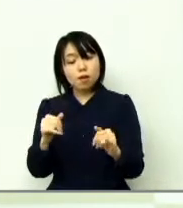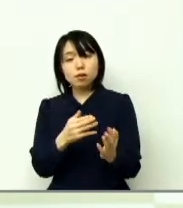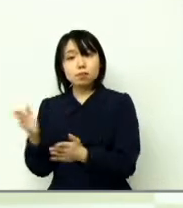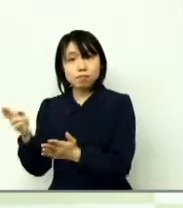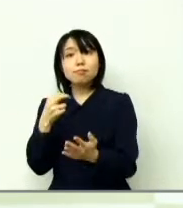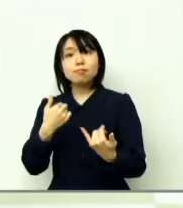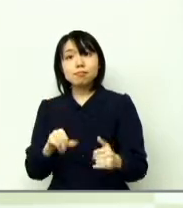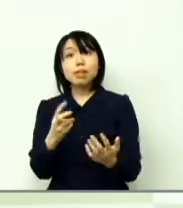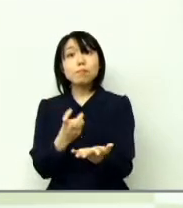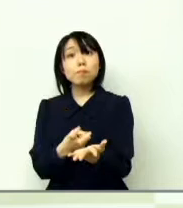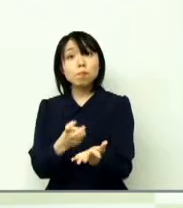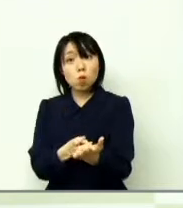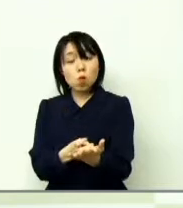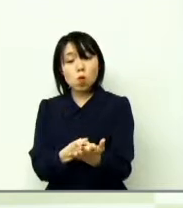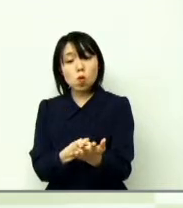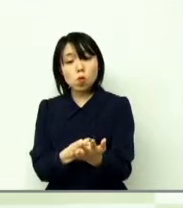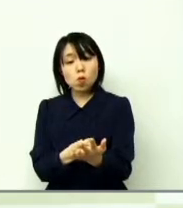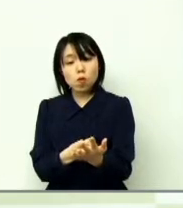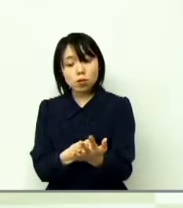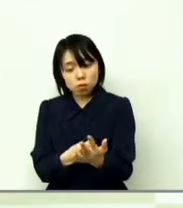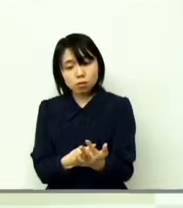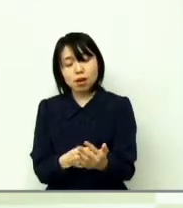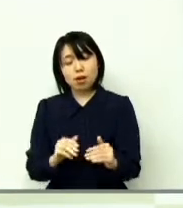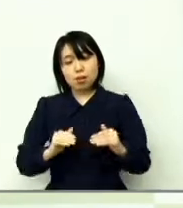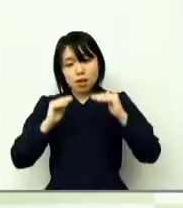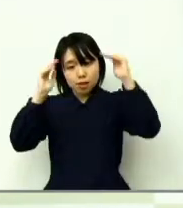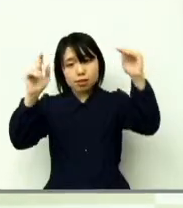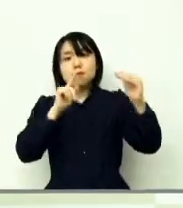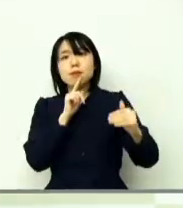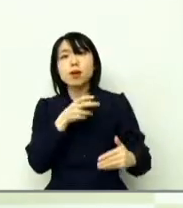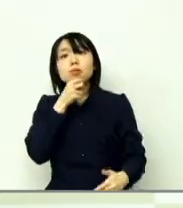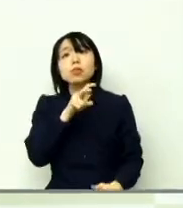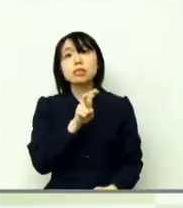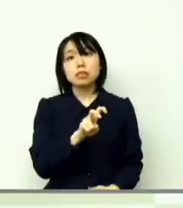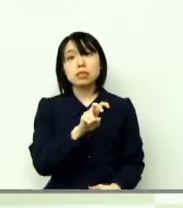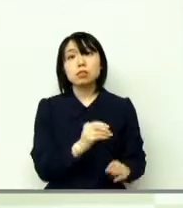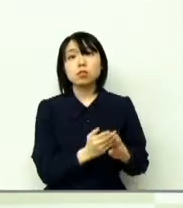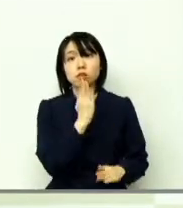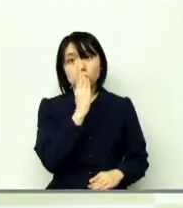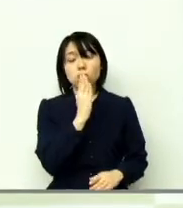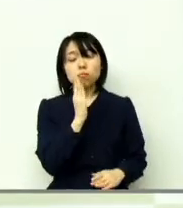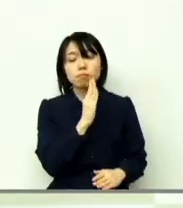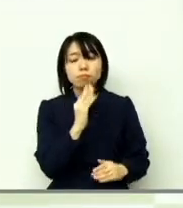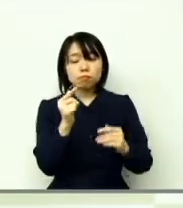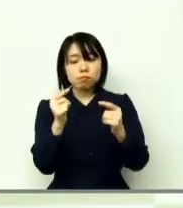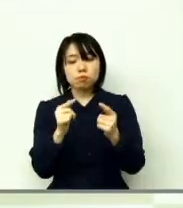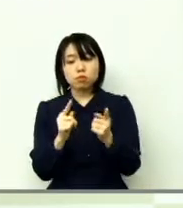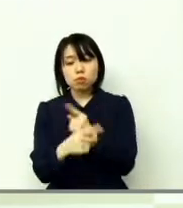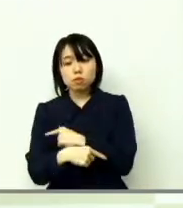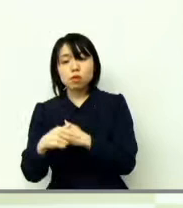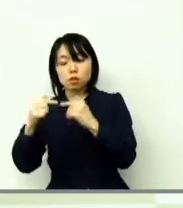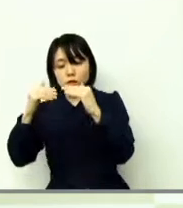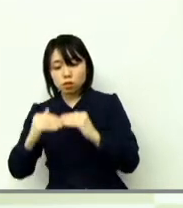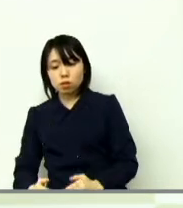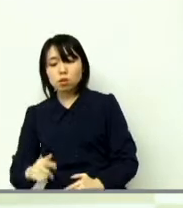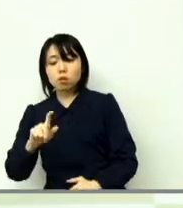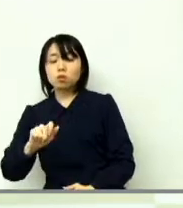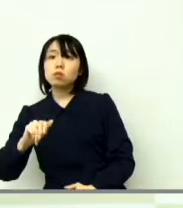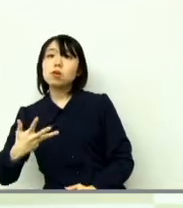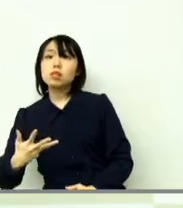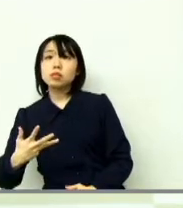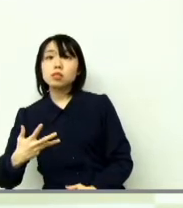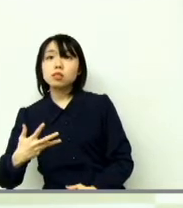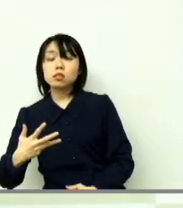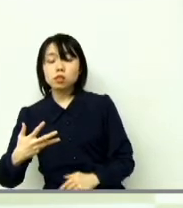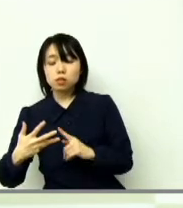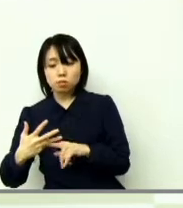ります20歳を18歳に引き下げる民法改正案が近く通常国会に